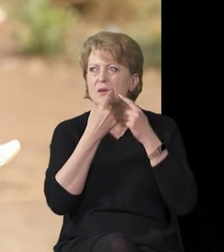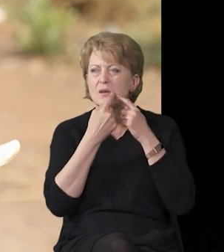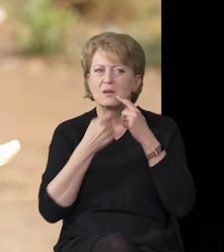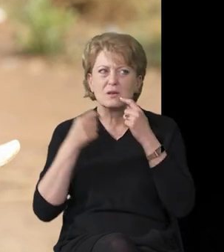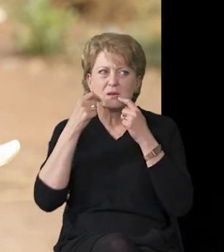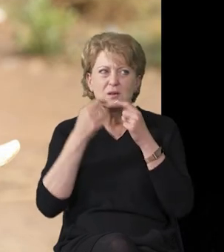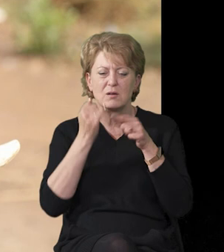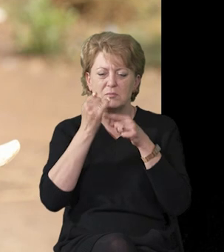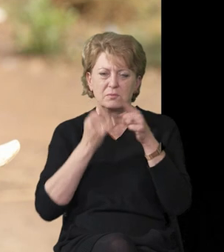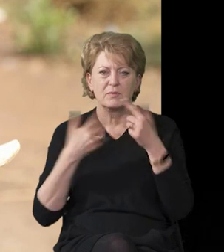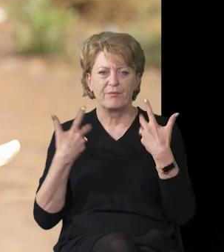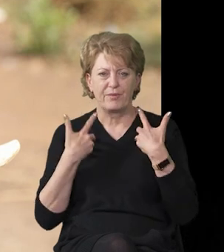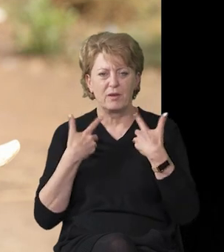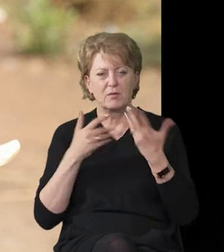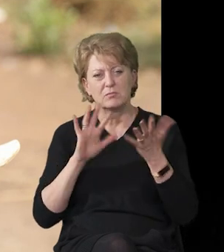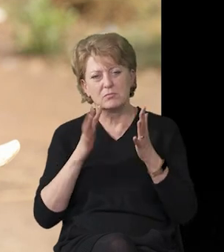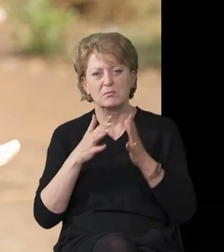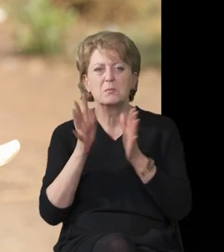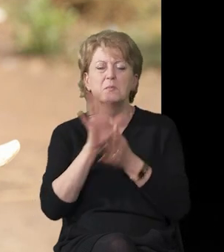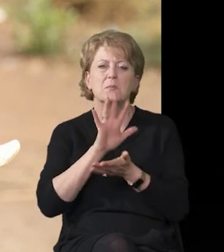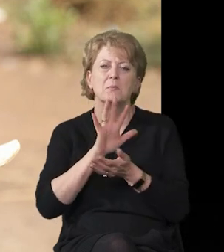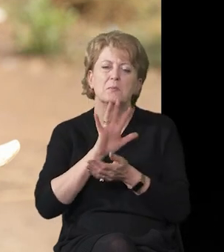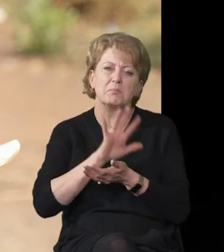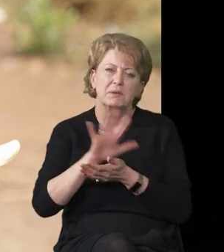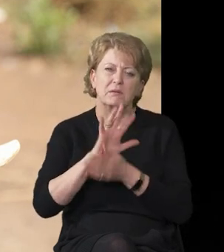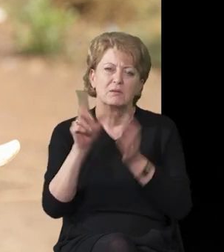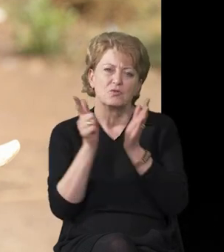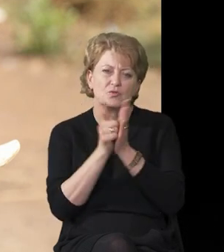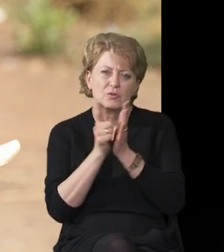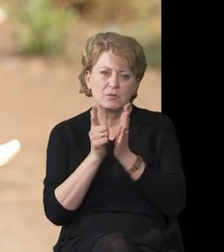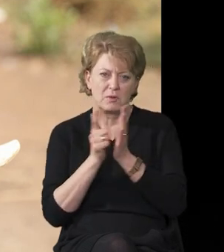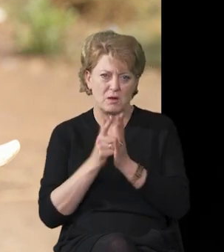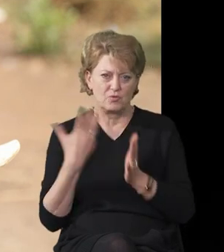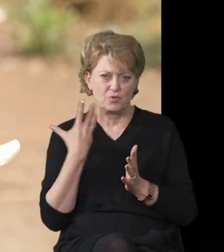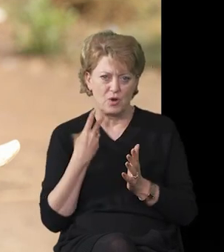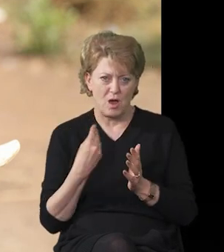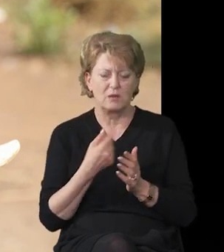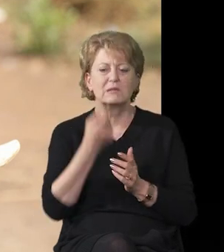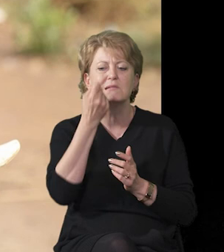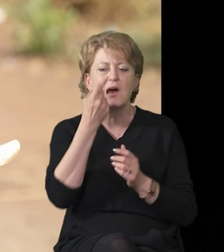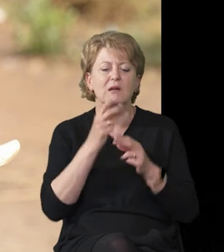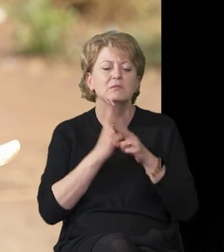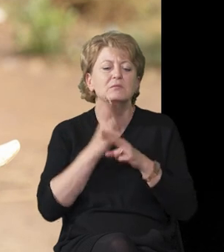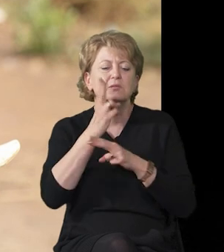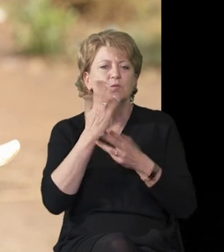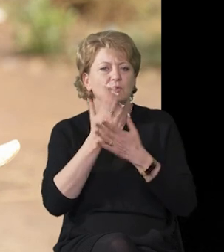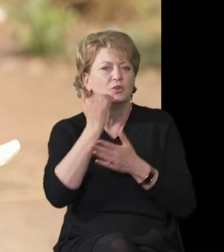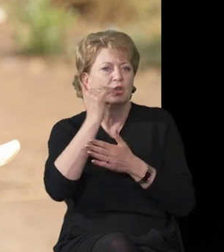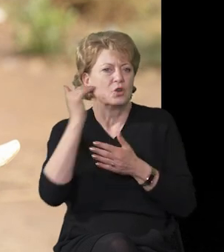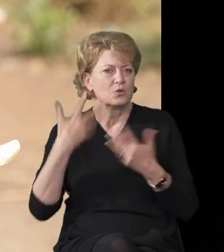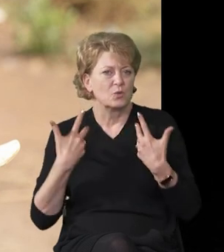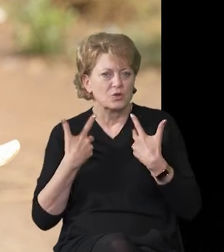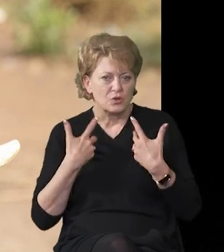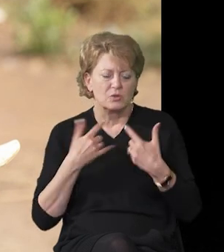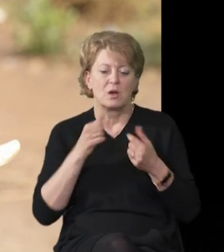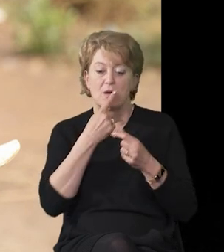rozcinają najczęściej w wieku mniej więcej 15-17 lat, a więc zaraz po inicjacji, no i tak naprawdę już są